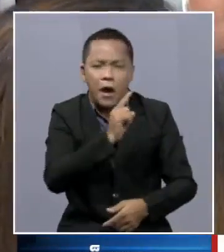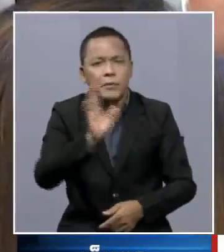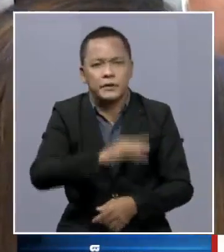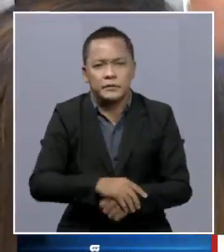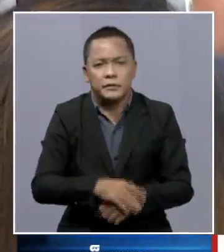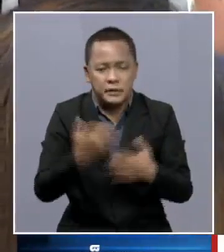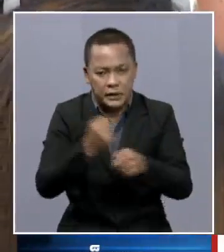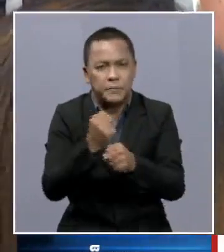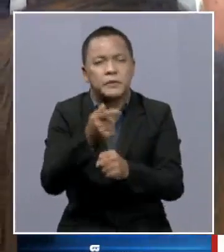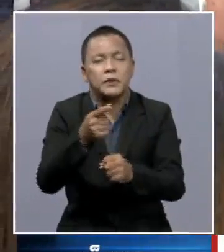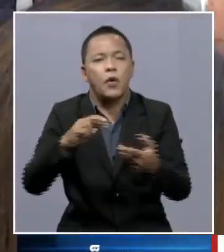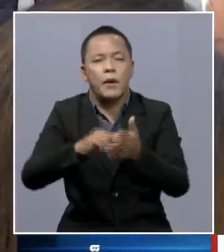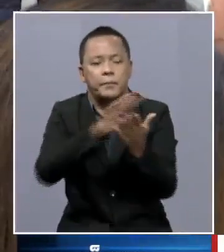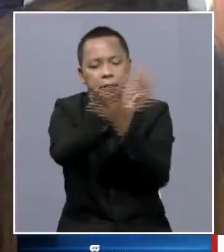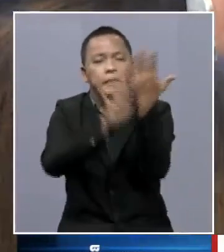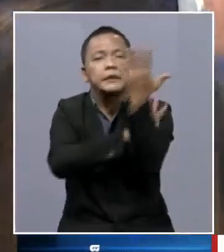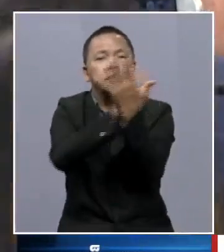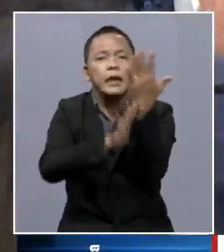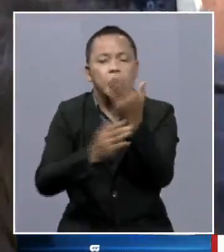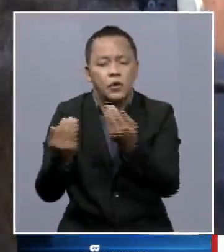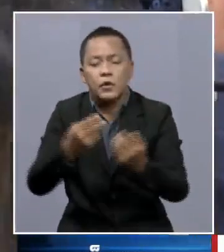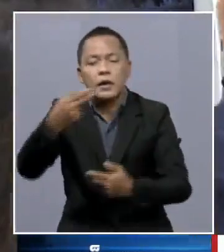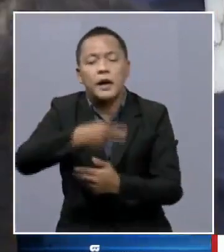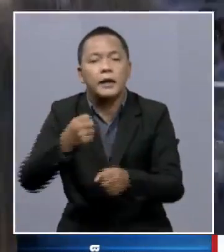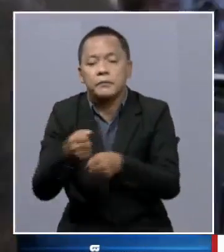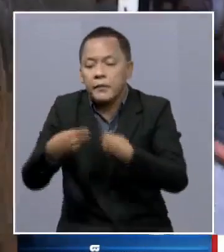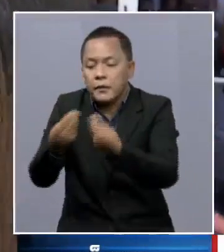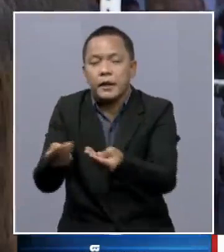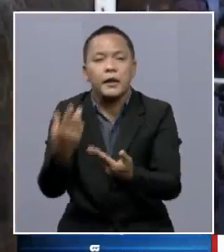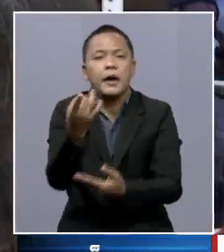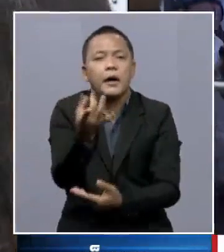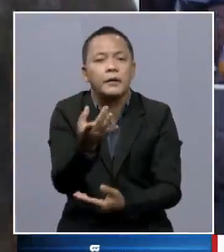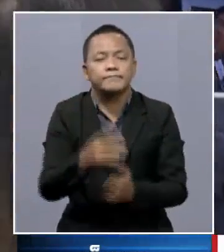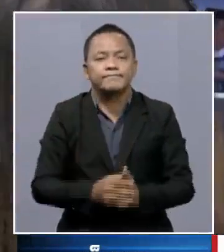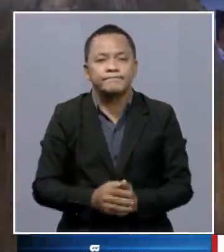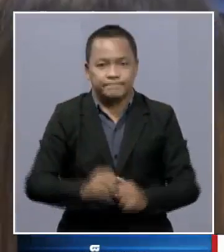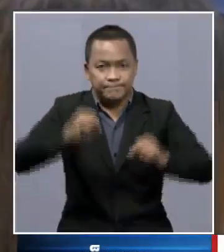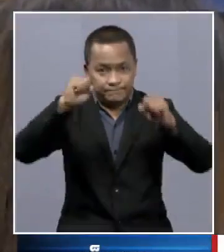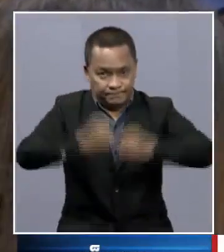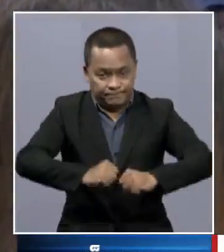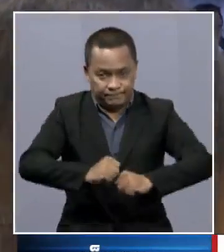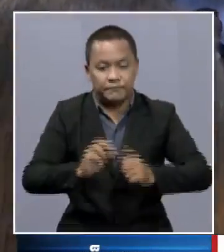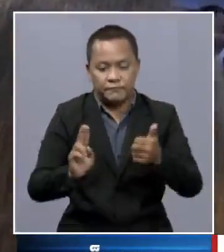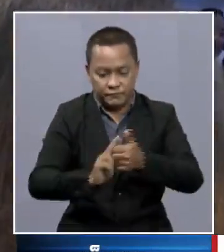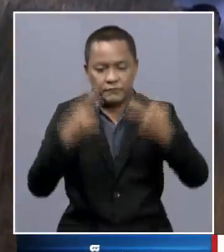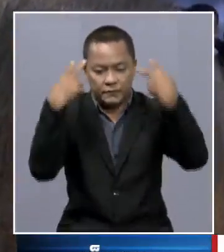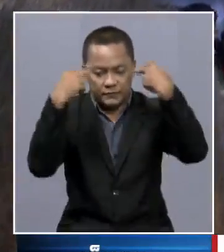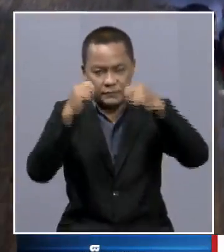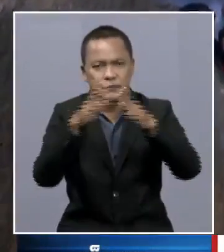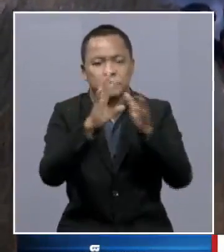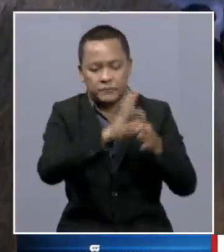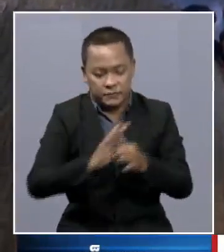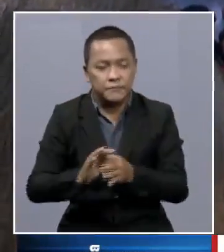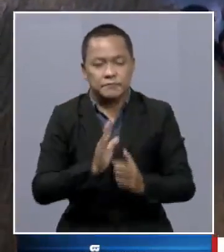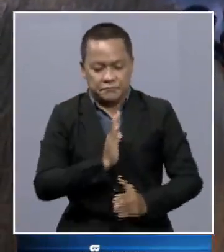อย่างใแบบนั้ประเทศชาติแล้ลกหานจะได้เปอะไรอันนี้ยืนยัวาผลเอกประวิตรน่จะเปนโ่ข้